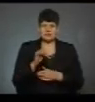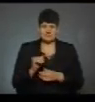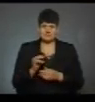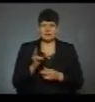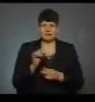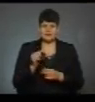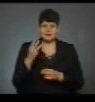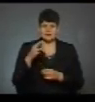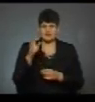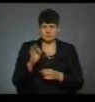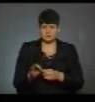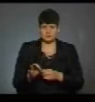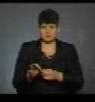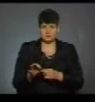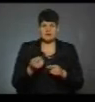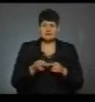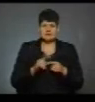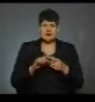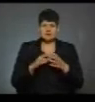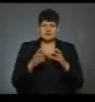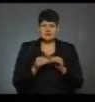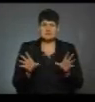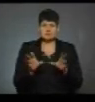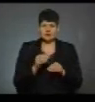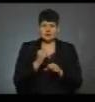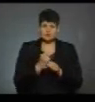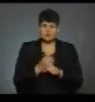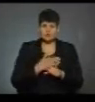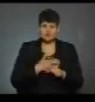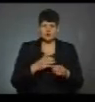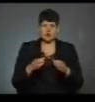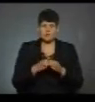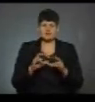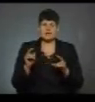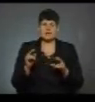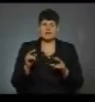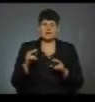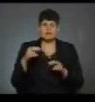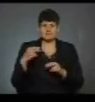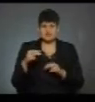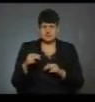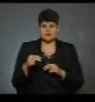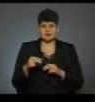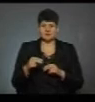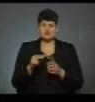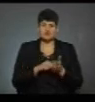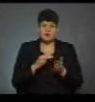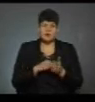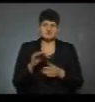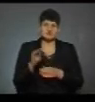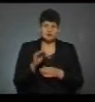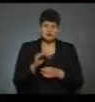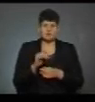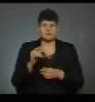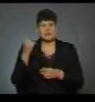на 30%. Це результат спільної роботи нашої команди та президента. Черкаси, Житомир, Кривий Ріг, Обухів та багато інших